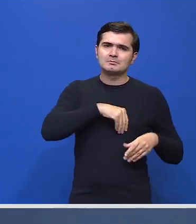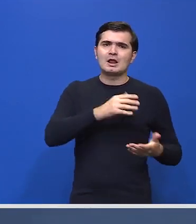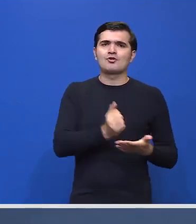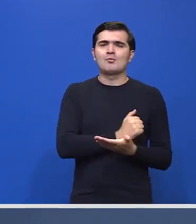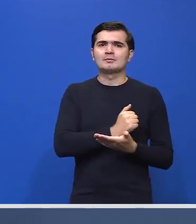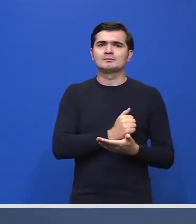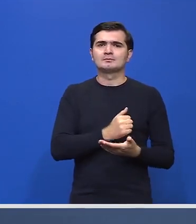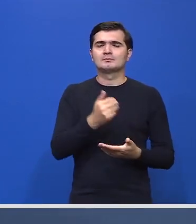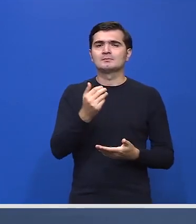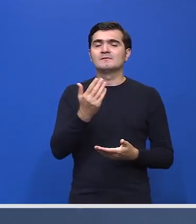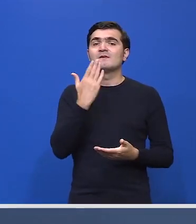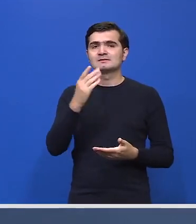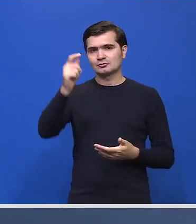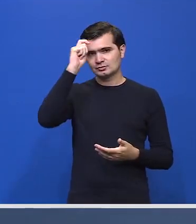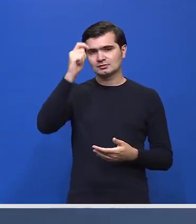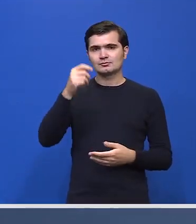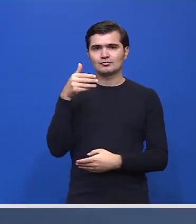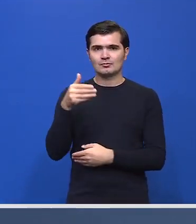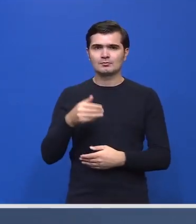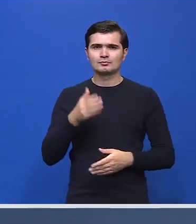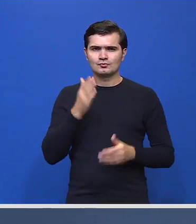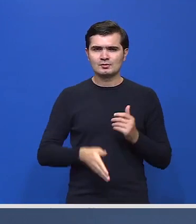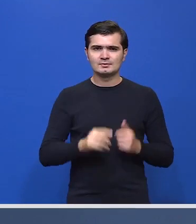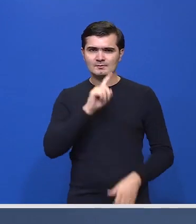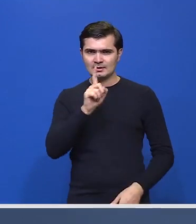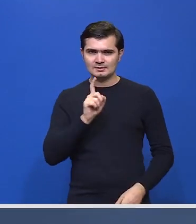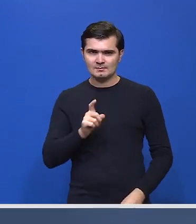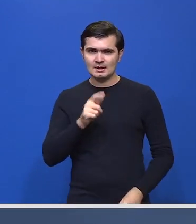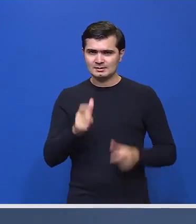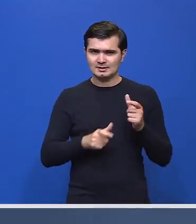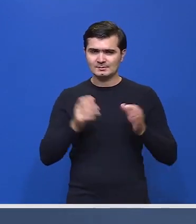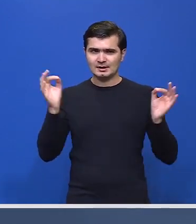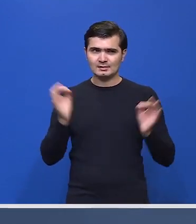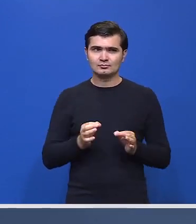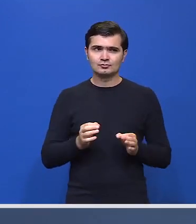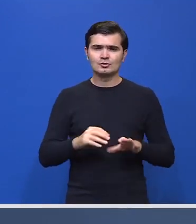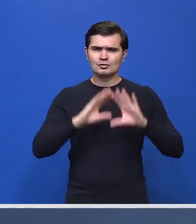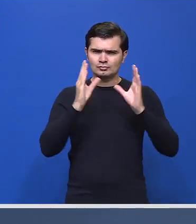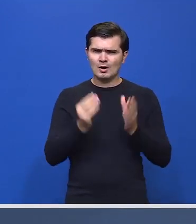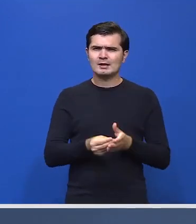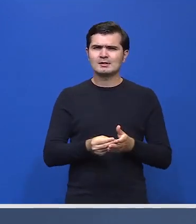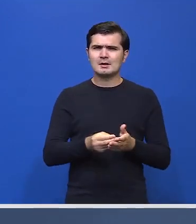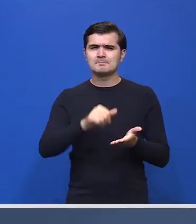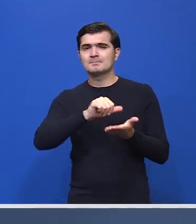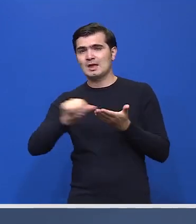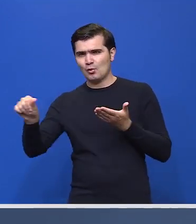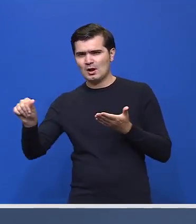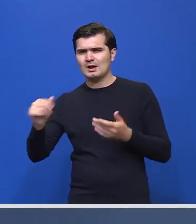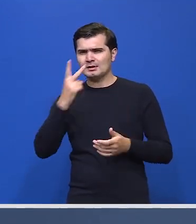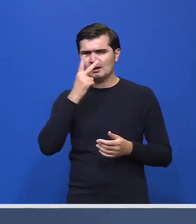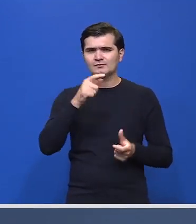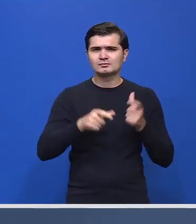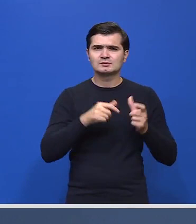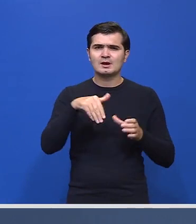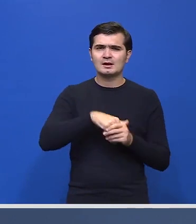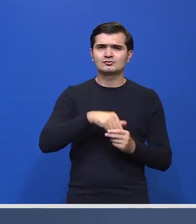de companii și față de cetățeni. Și promit că este ultima aceasta. Apropo de aceste reduceri, toate derogările astea pe care le vedem și le vom vedea cu privire la